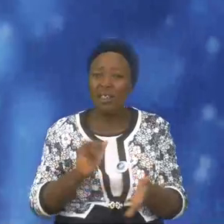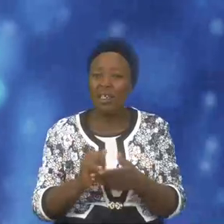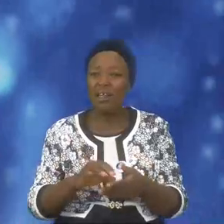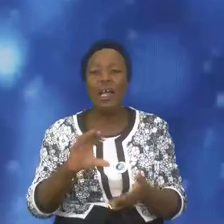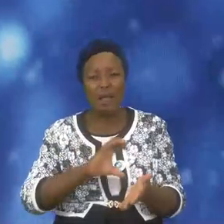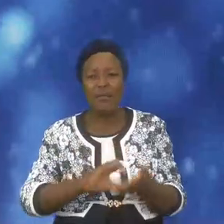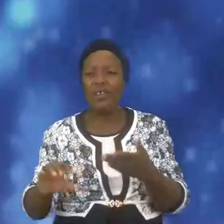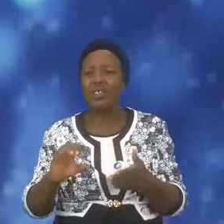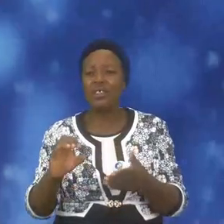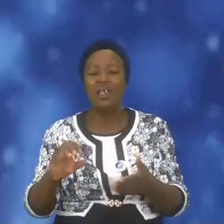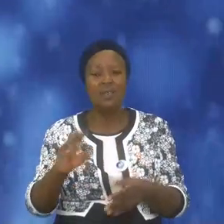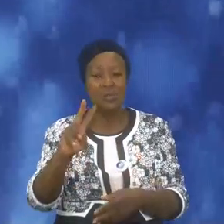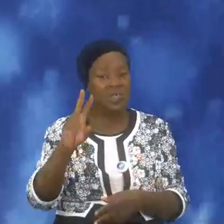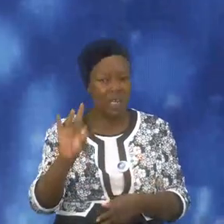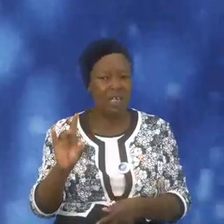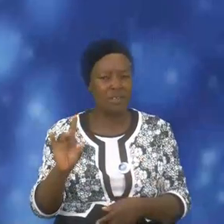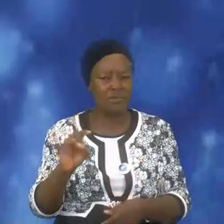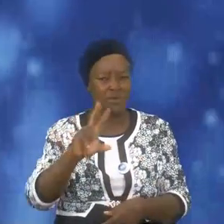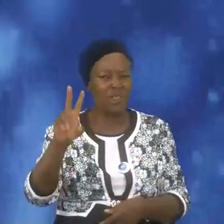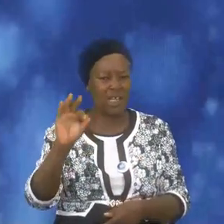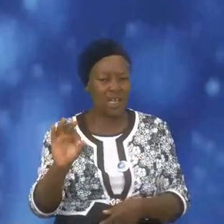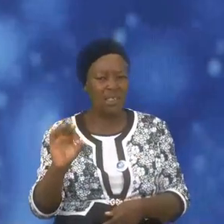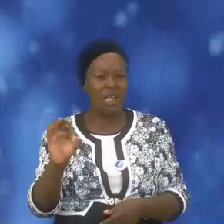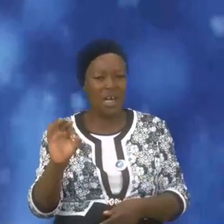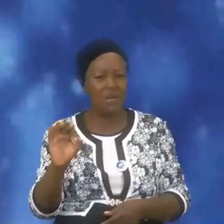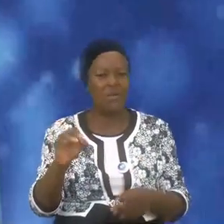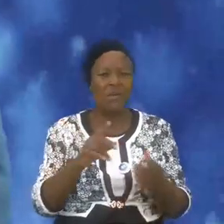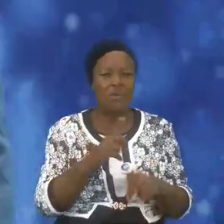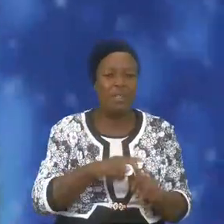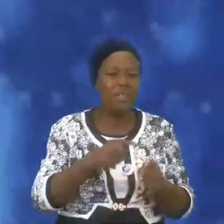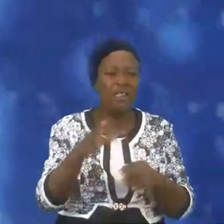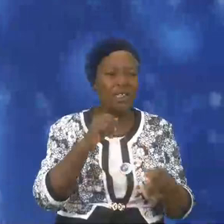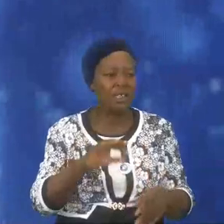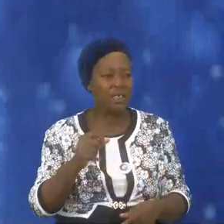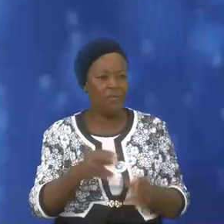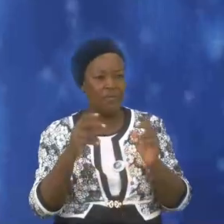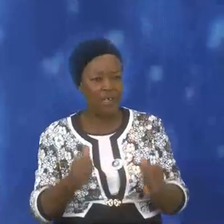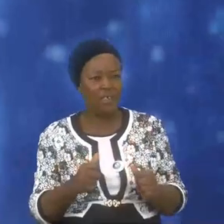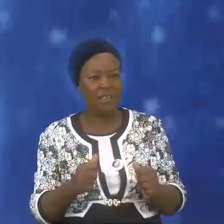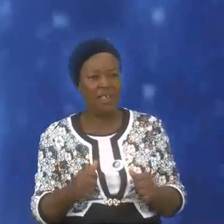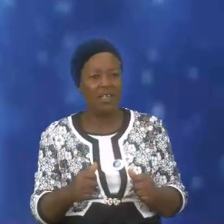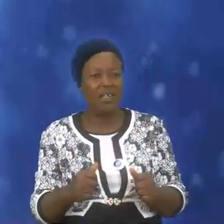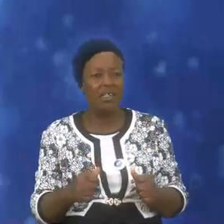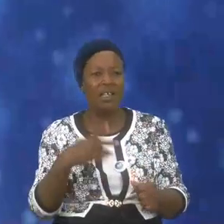Verset 29. Au même instant, la perte de sang s'arrêta.